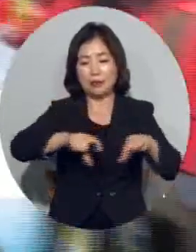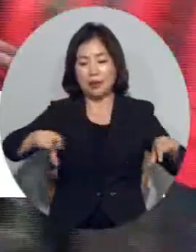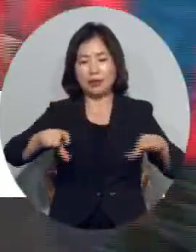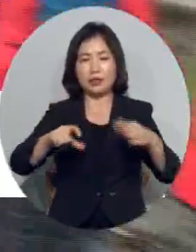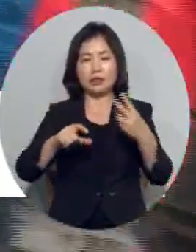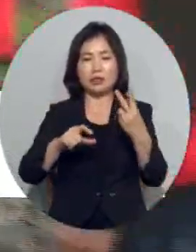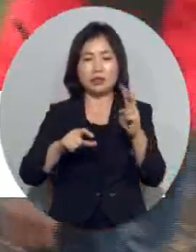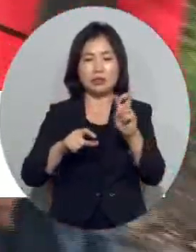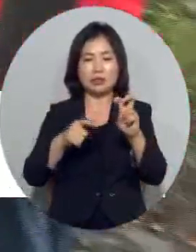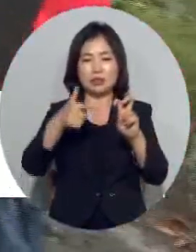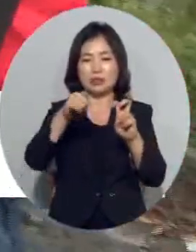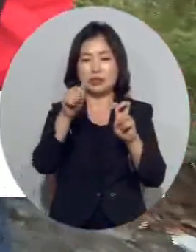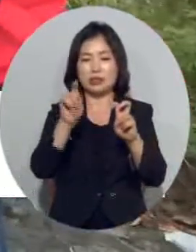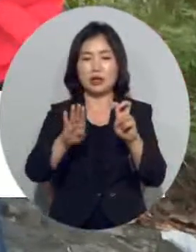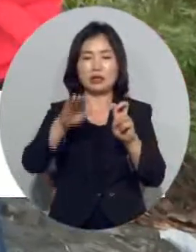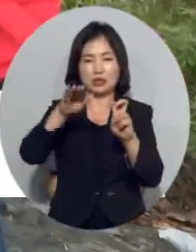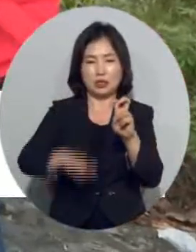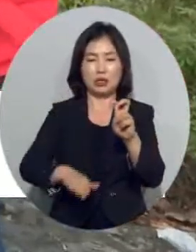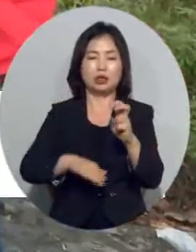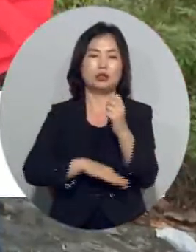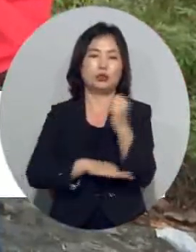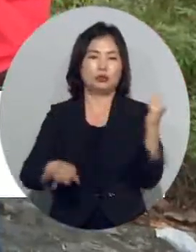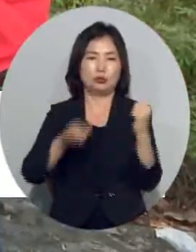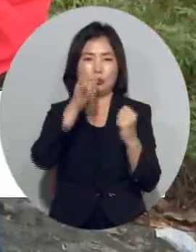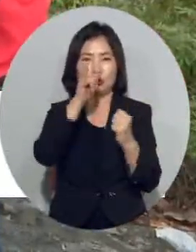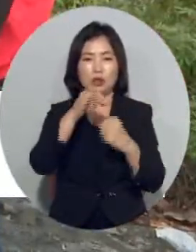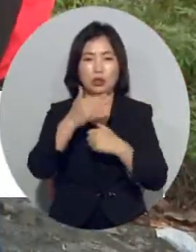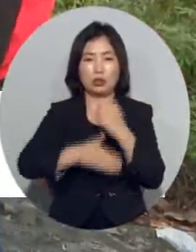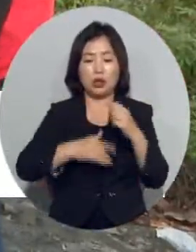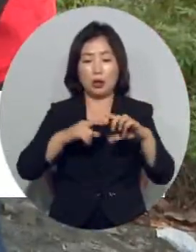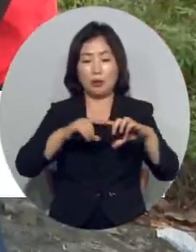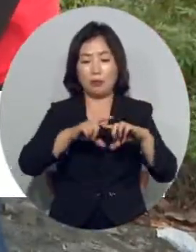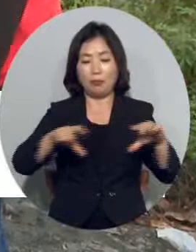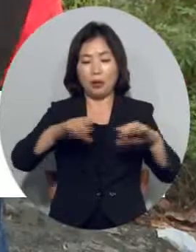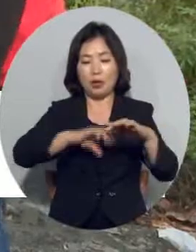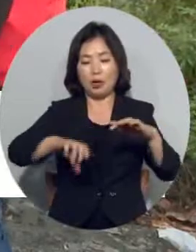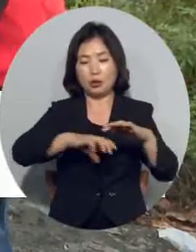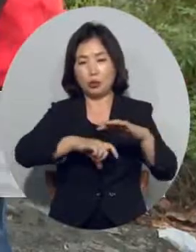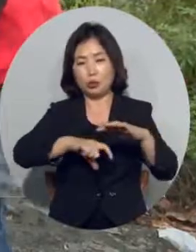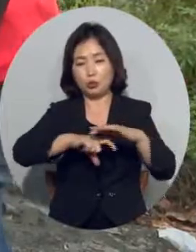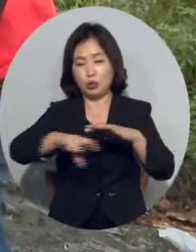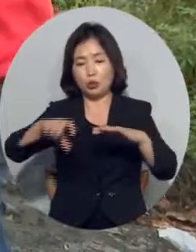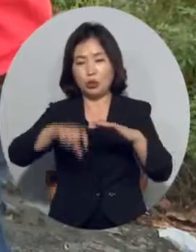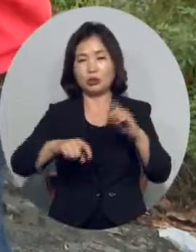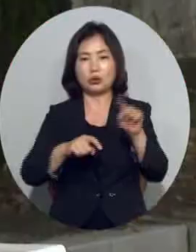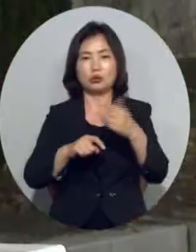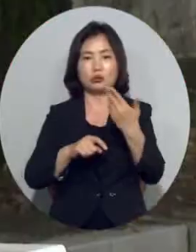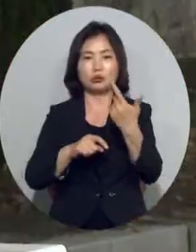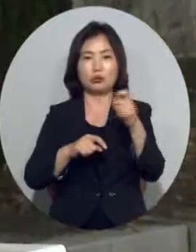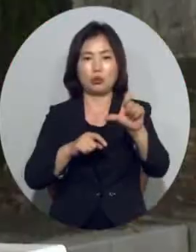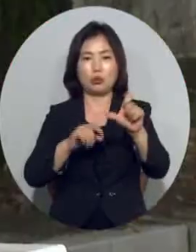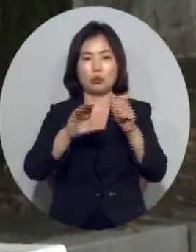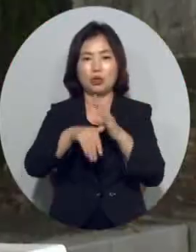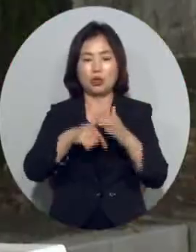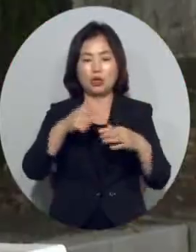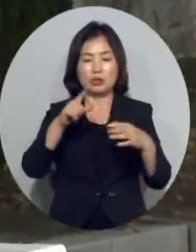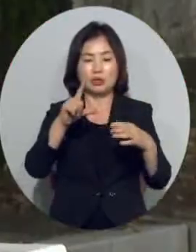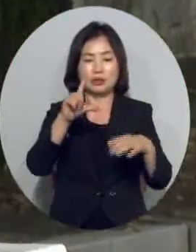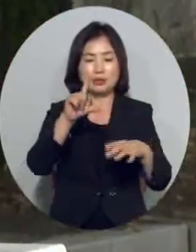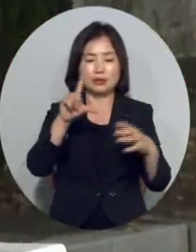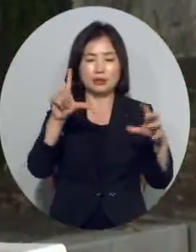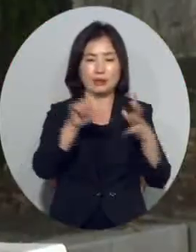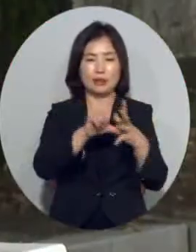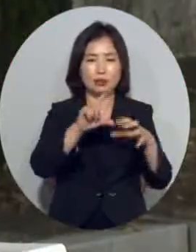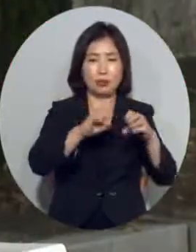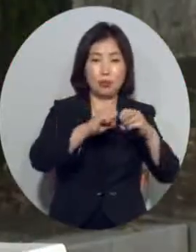끼약 이하루 추정돼 있습니다 더구나 배관이 통과하는 곳은 1995년 가스폭발 사고가